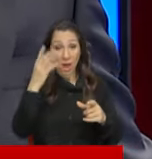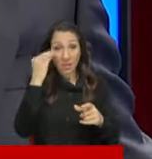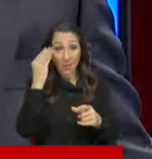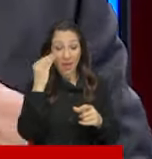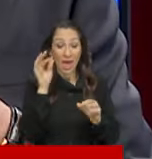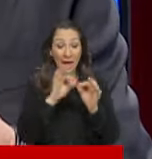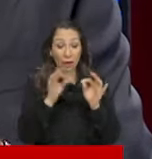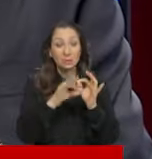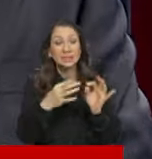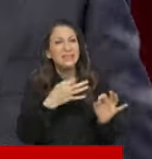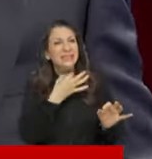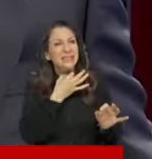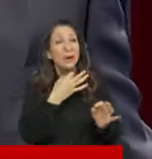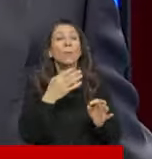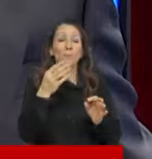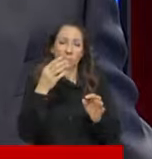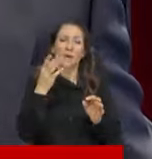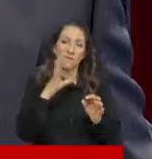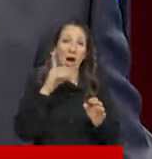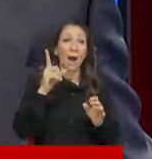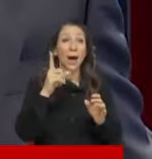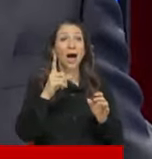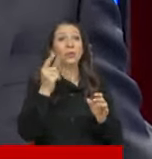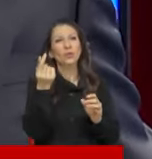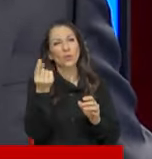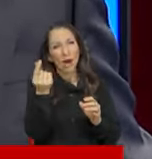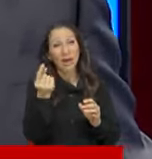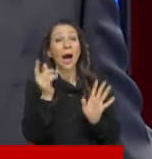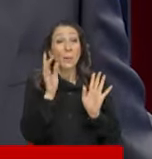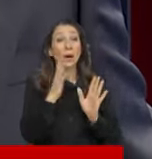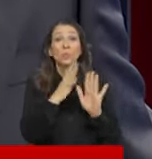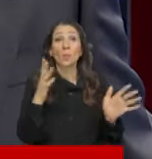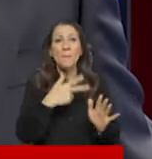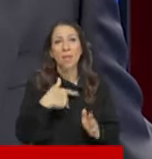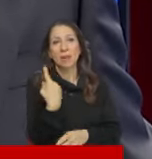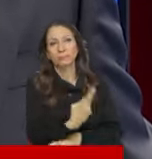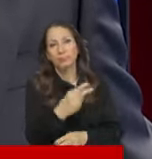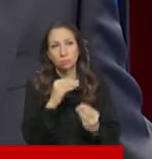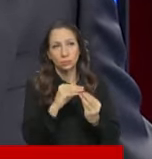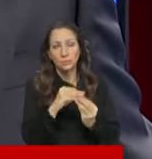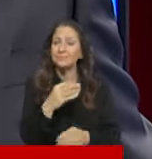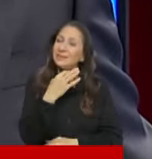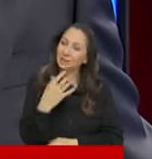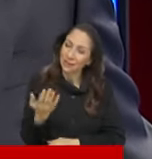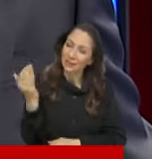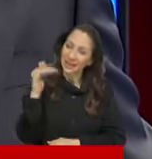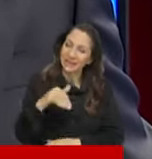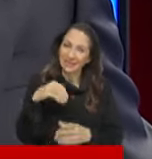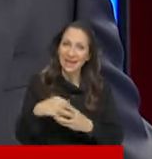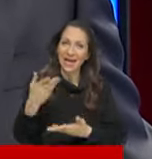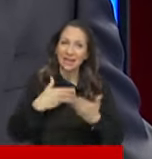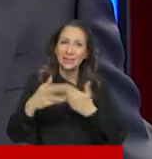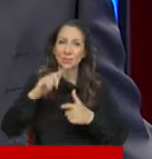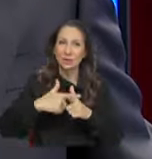ekonomik dar boğazının payı vardır ama küçüktür ama büyük bir kısmı yerel yönetimden kaynaklanmak efendim Teşekkür ederim geldiniz